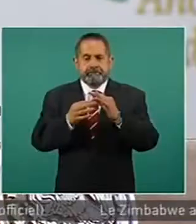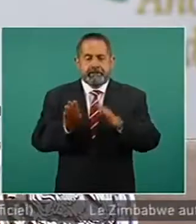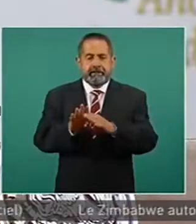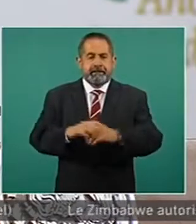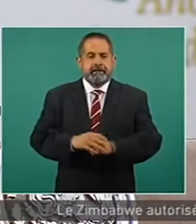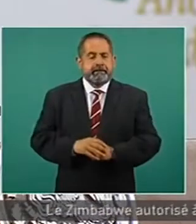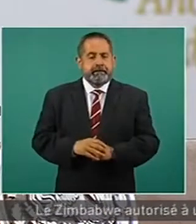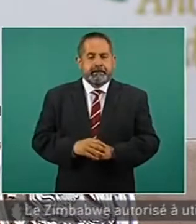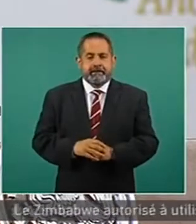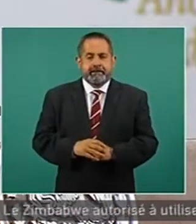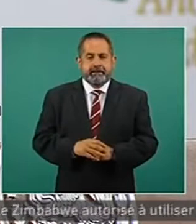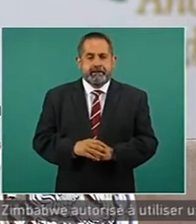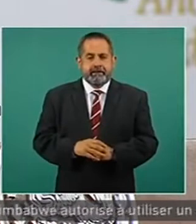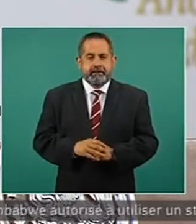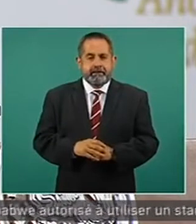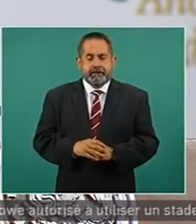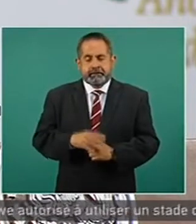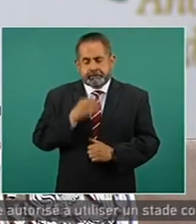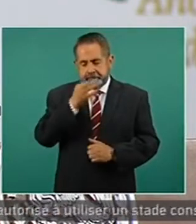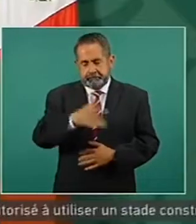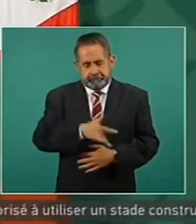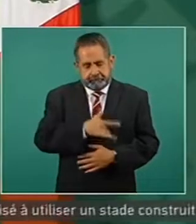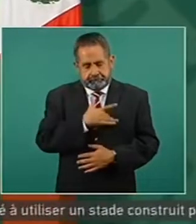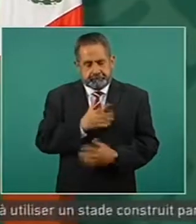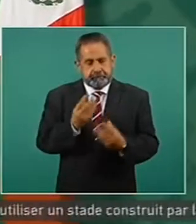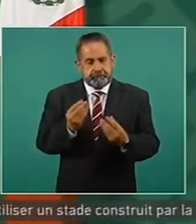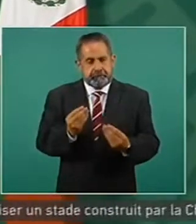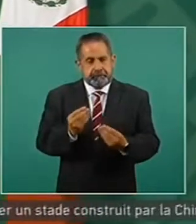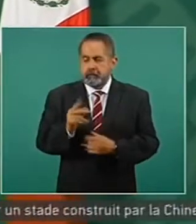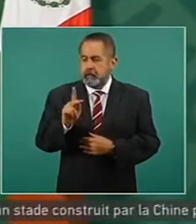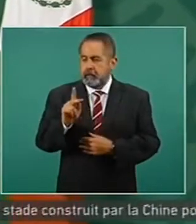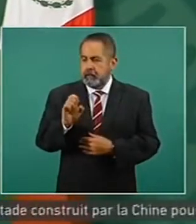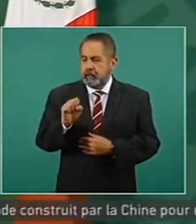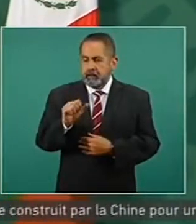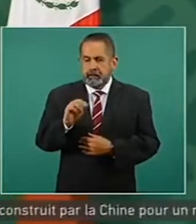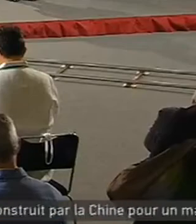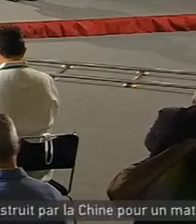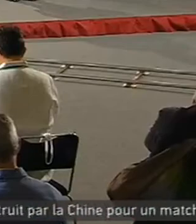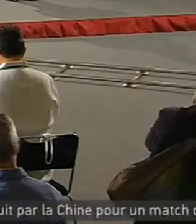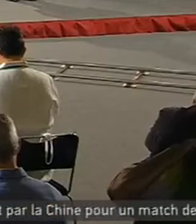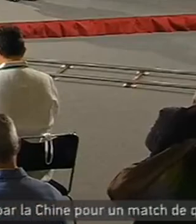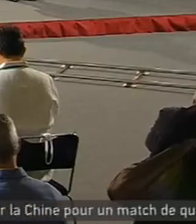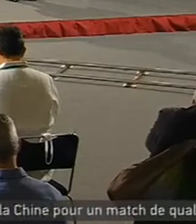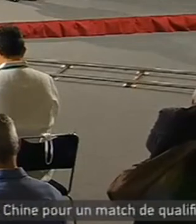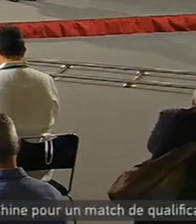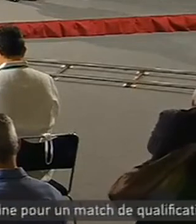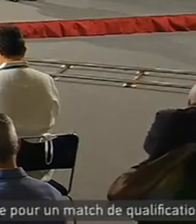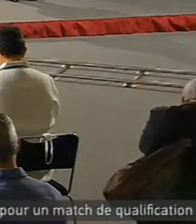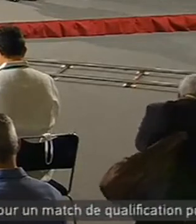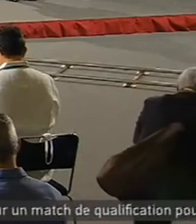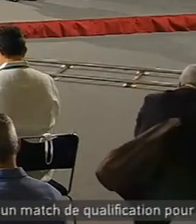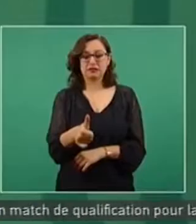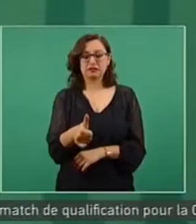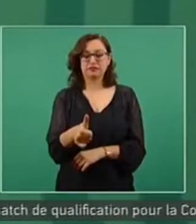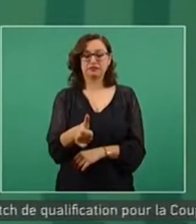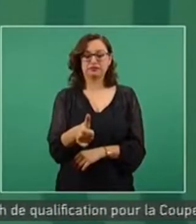matinale d'un andres manuel lopez obrador l'ambiance était sobre le président ayant promis une enquête approfondie sur la catastrophe